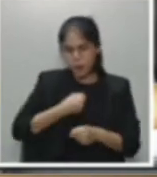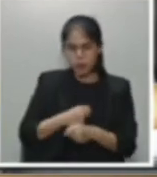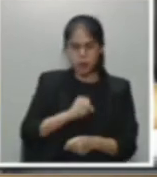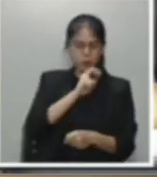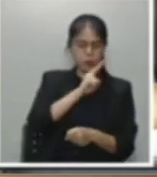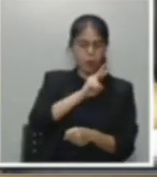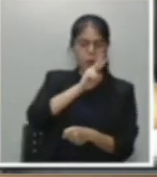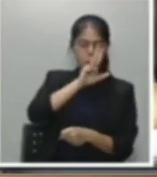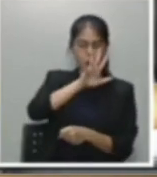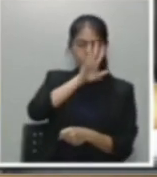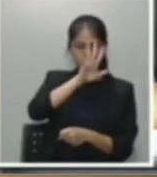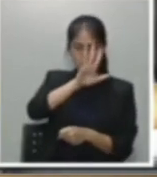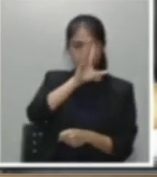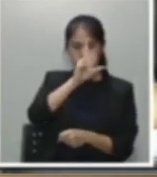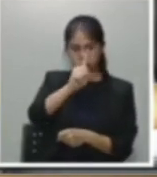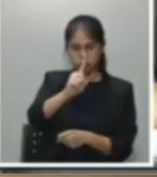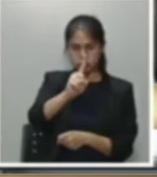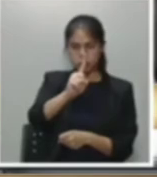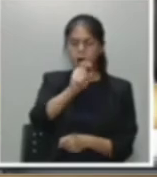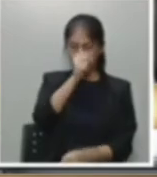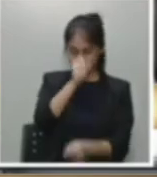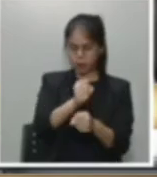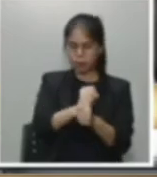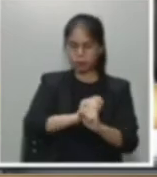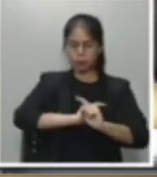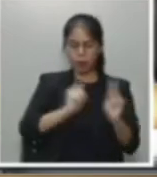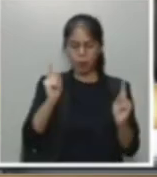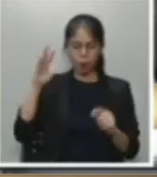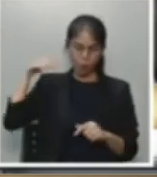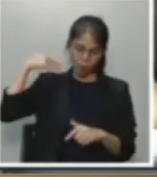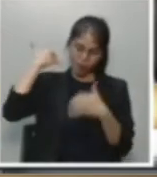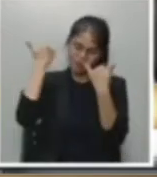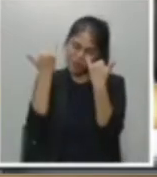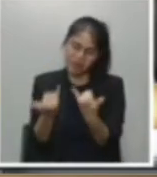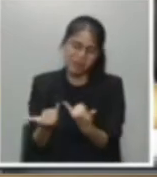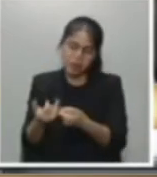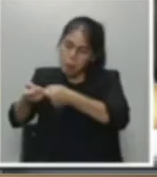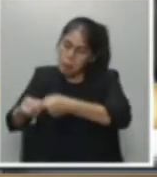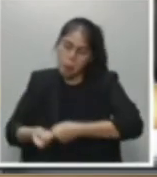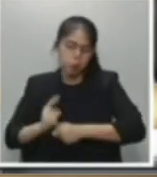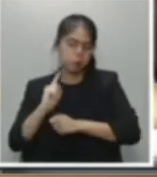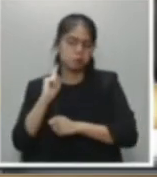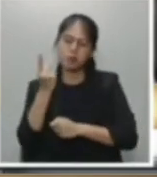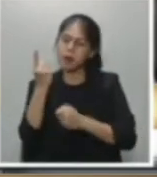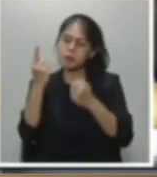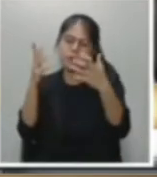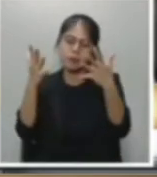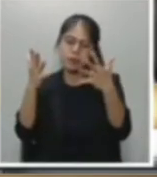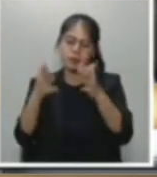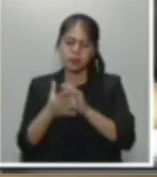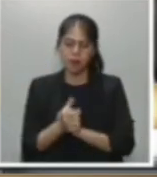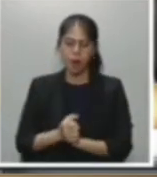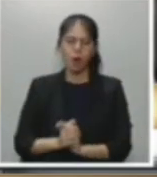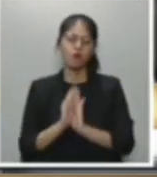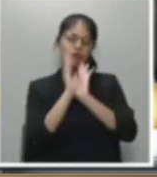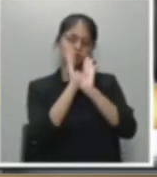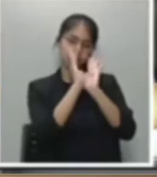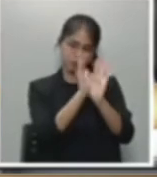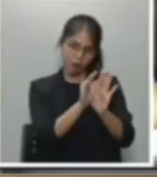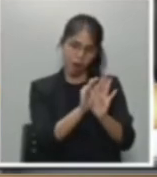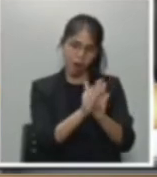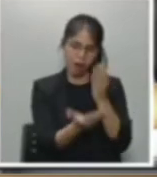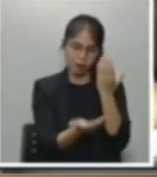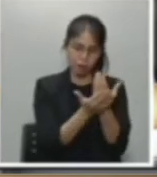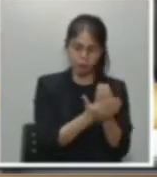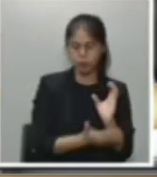นั้นจนปัจจุบันก็ไม่มีการไปขุดลอกนะครับฝากท่านประธานผ่านไปยังกรมเจ้าท่านะครับได้เอางบประ